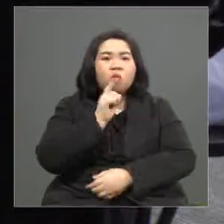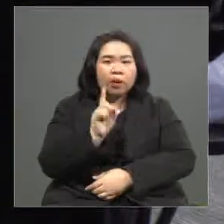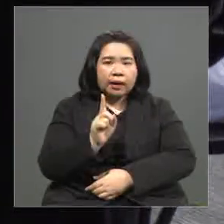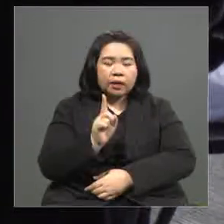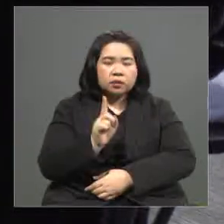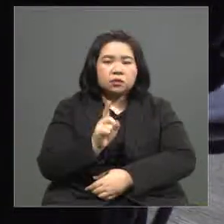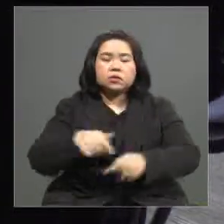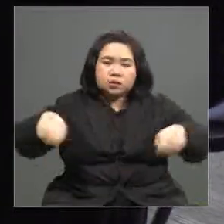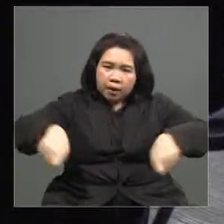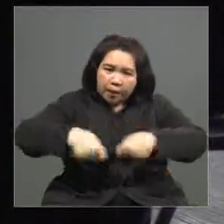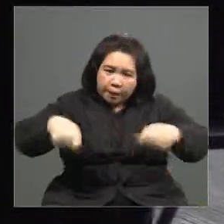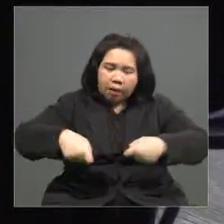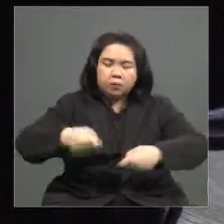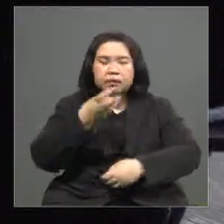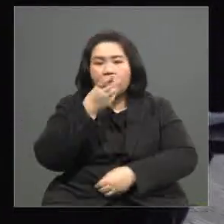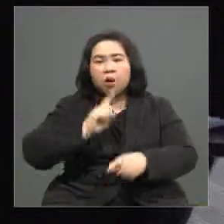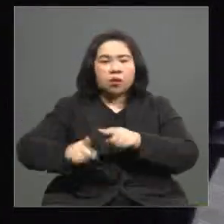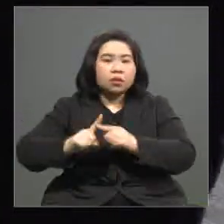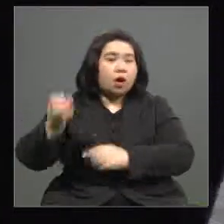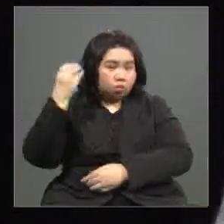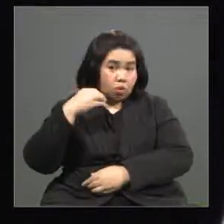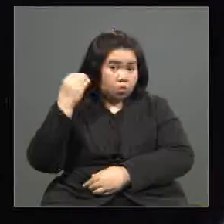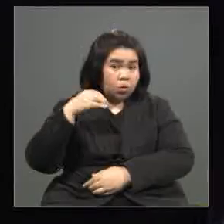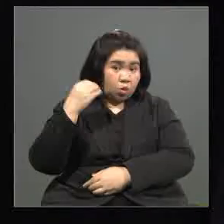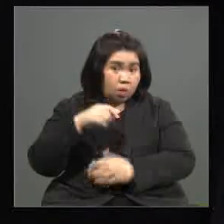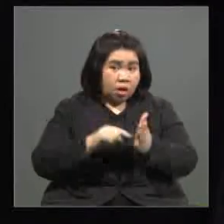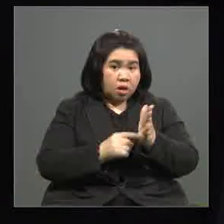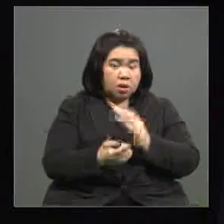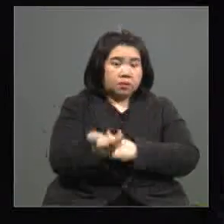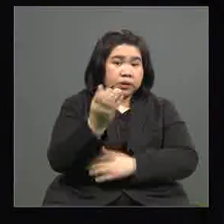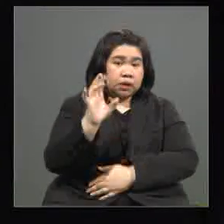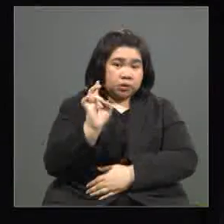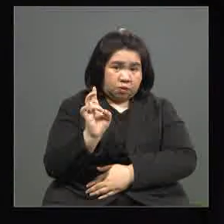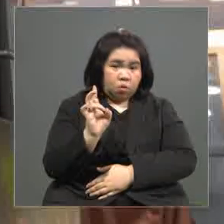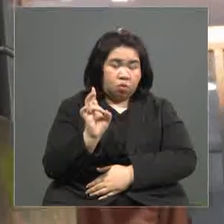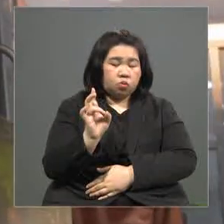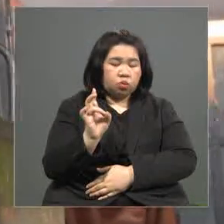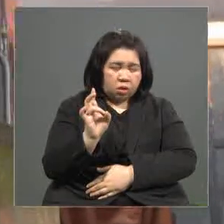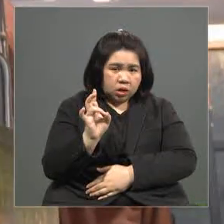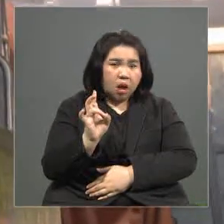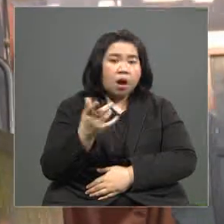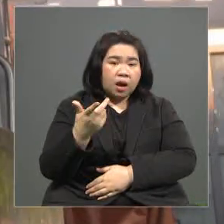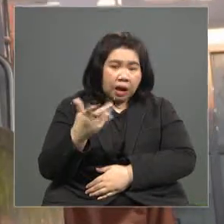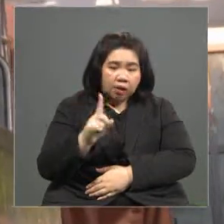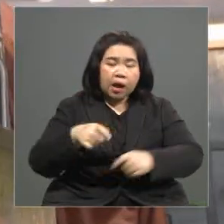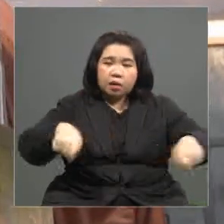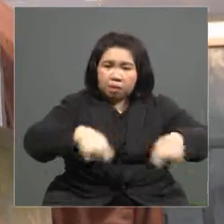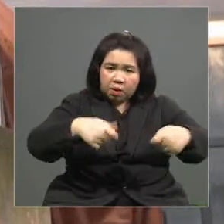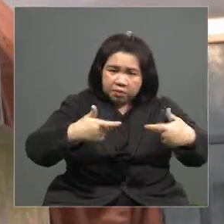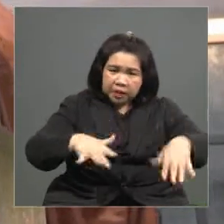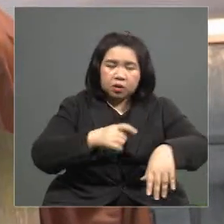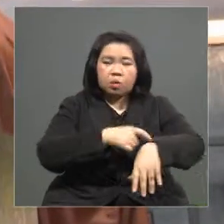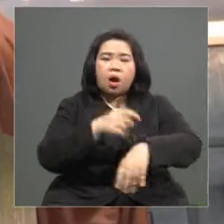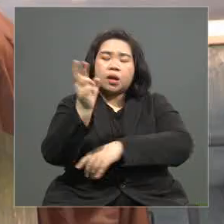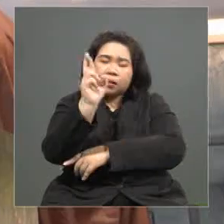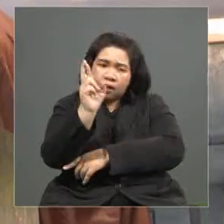จะทำอาหารแจกจ่ายให้ประชาชนในแต่ละวันโดยจะเริ่มตั้งแต่7โมงเช้าและเริ่มและตอนเที่ยงรวมไปถึงต